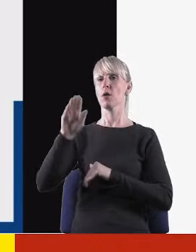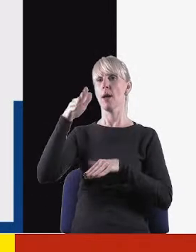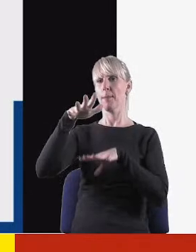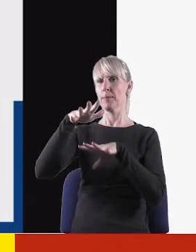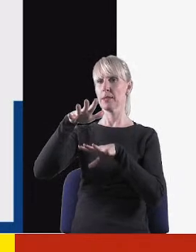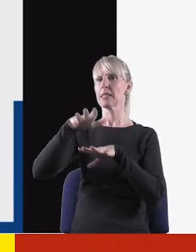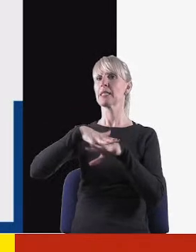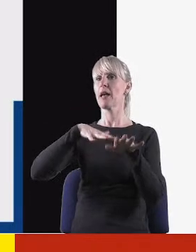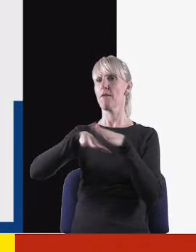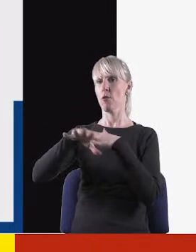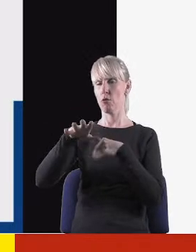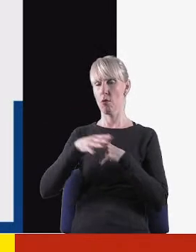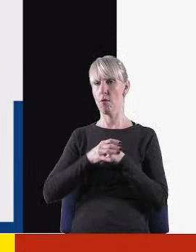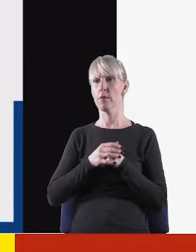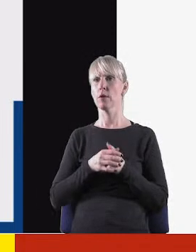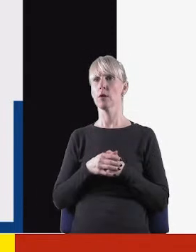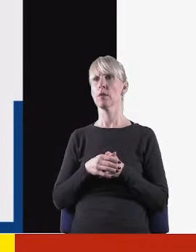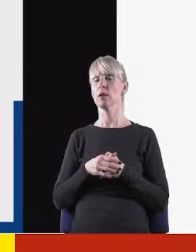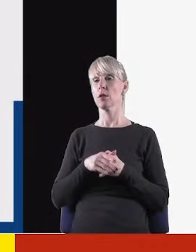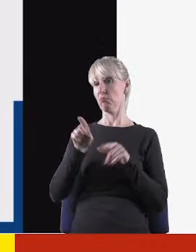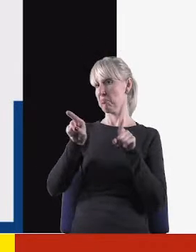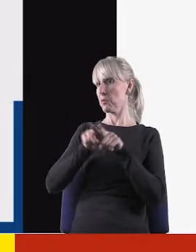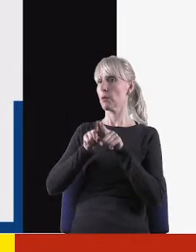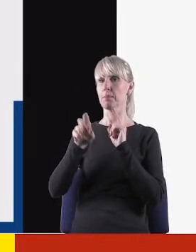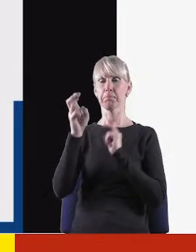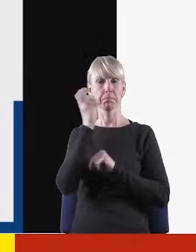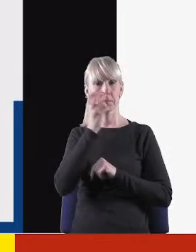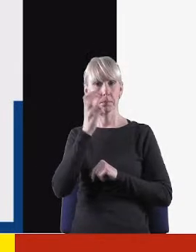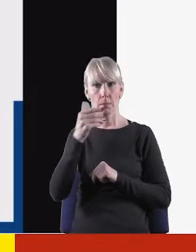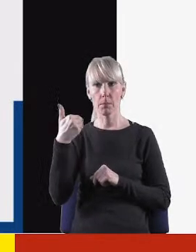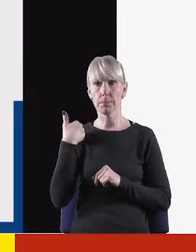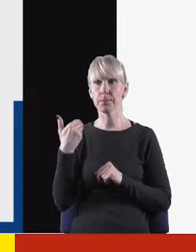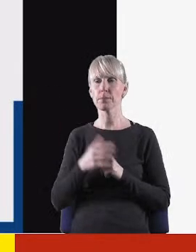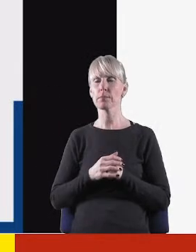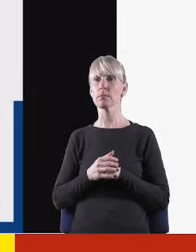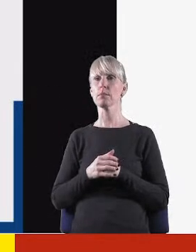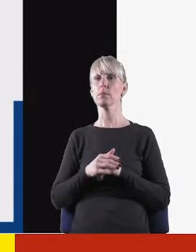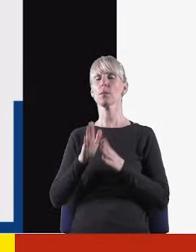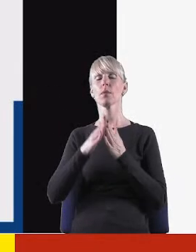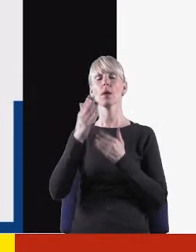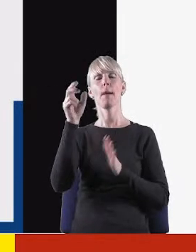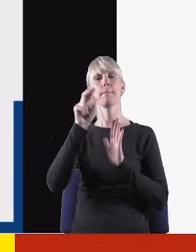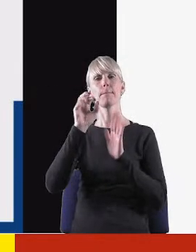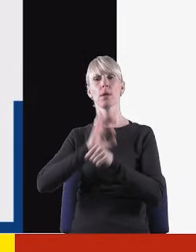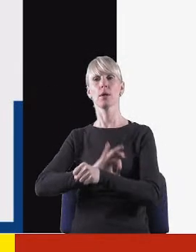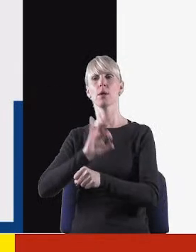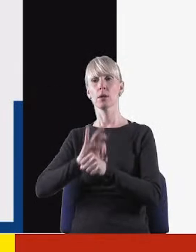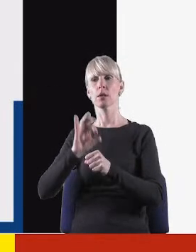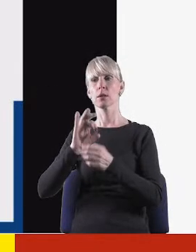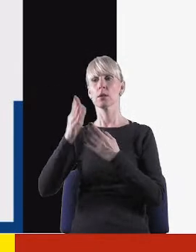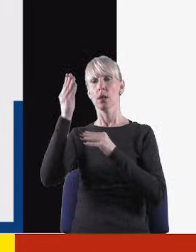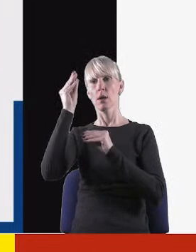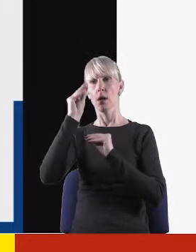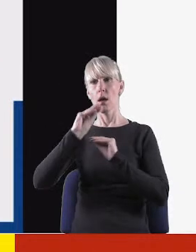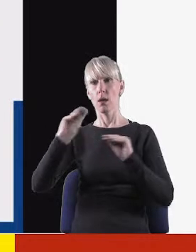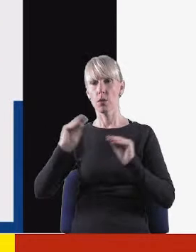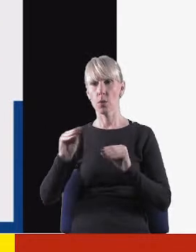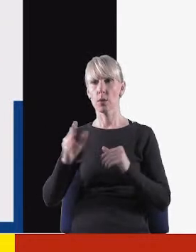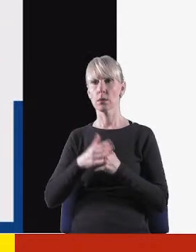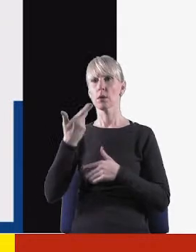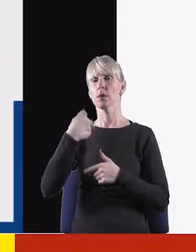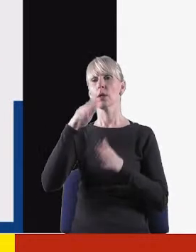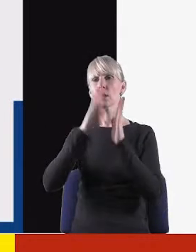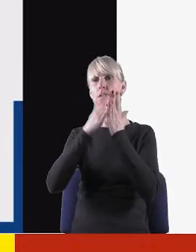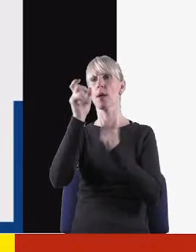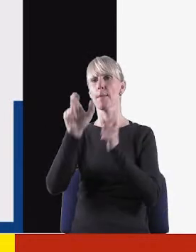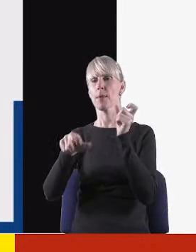na duże zainteresowanie. Co do projektów edukacyjnych realizowanych przez WODN i Biblioteki